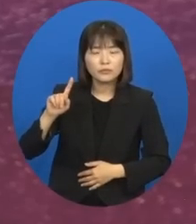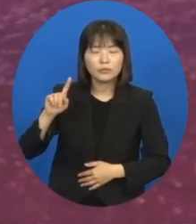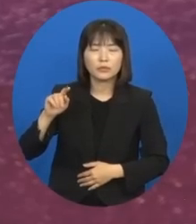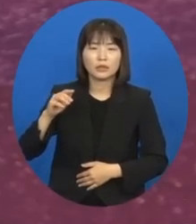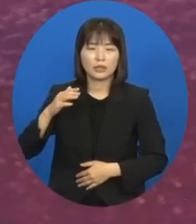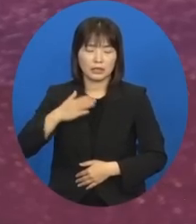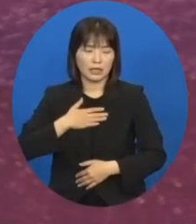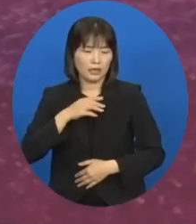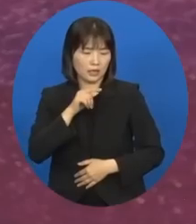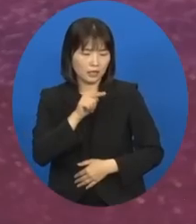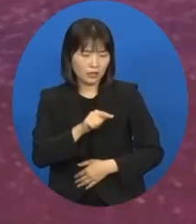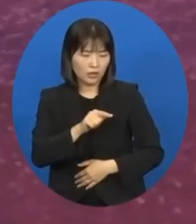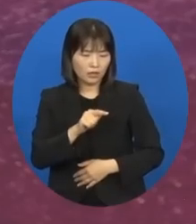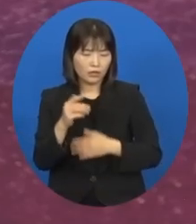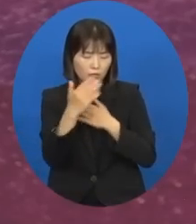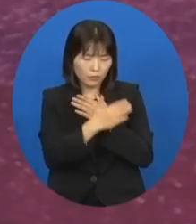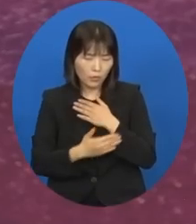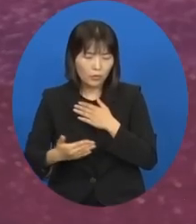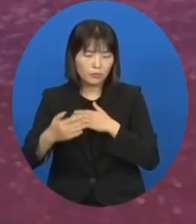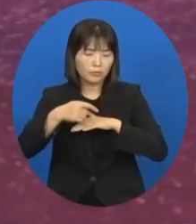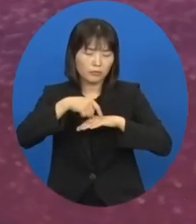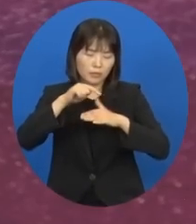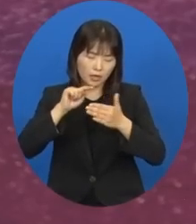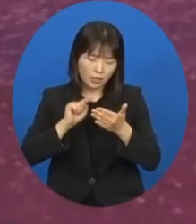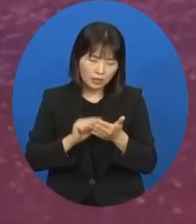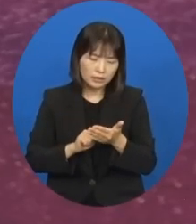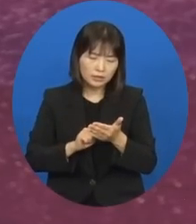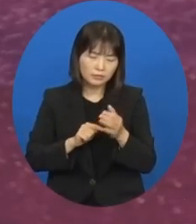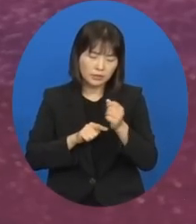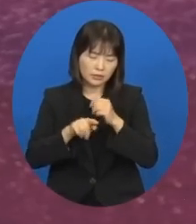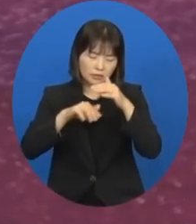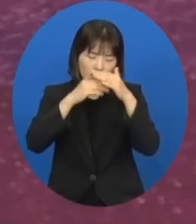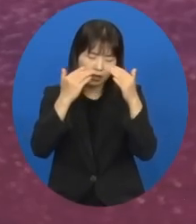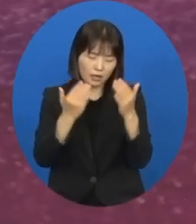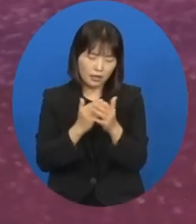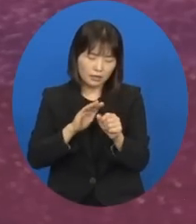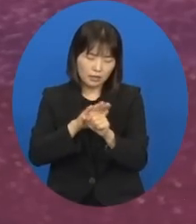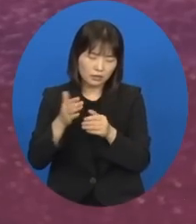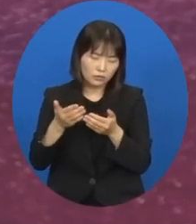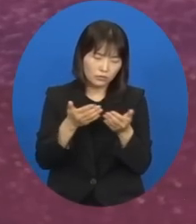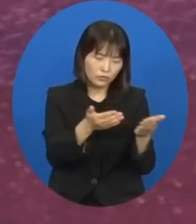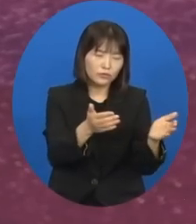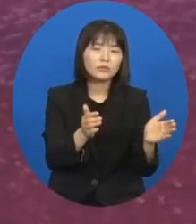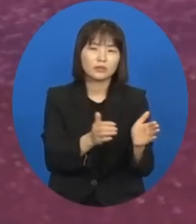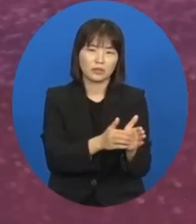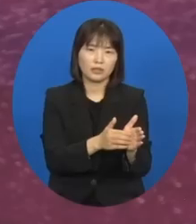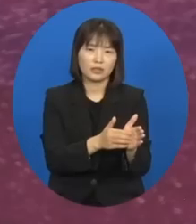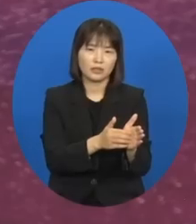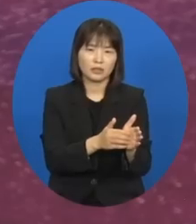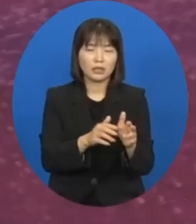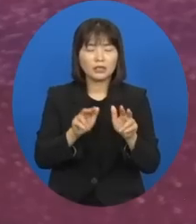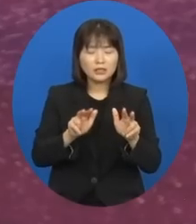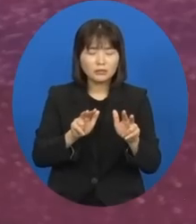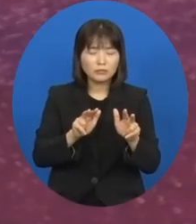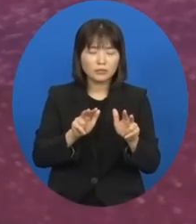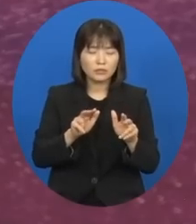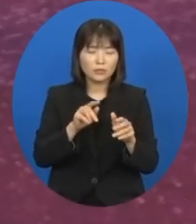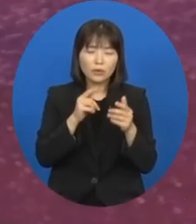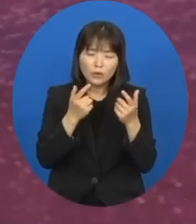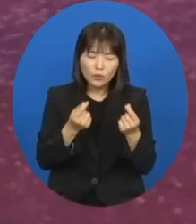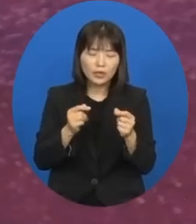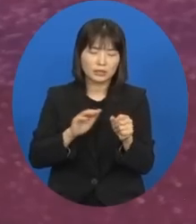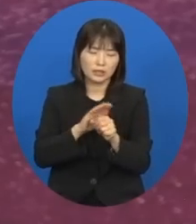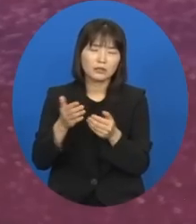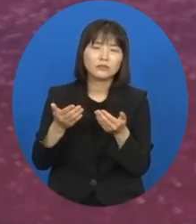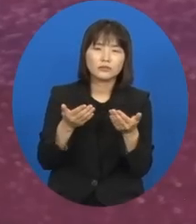너를 몸과 마음과 뜻을 다해 사랑했다 지금도 그렇게 사랑한다